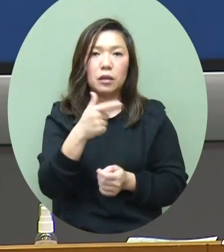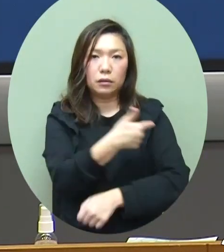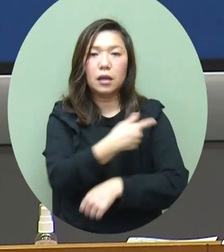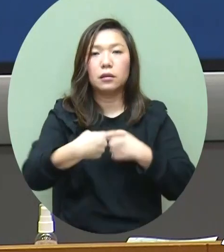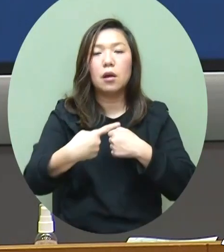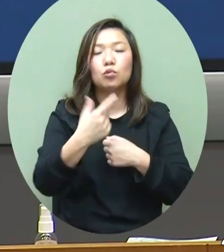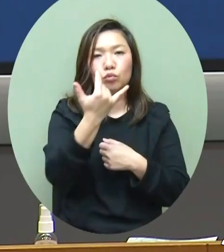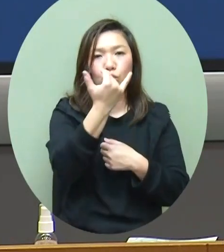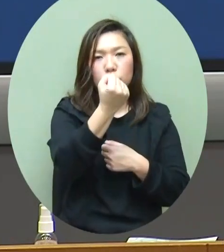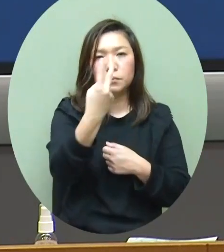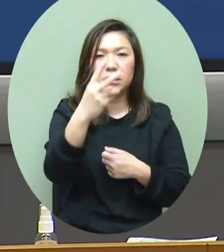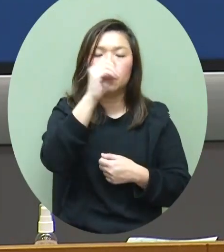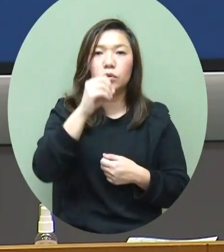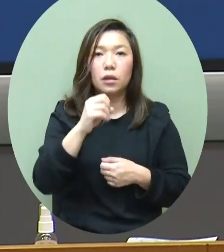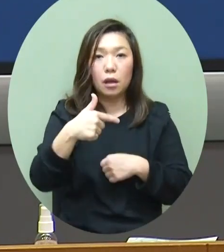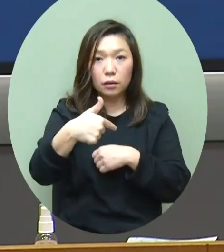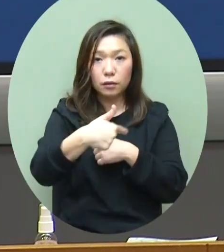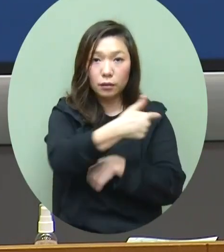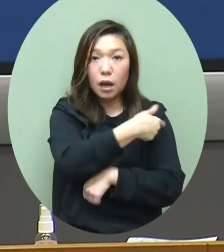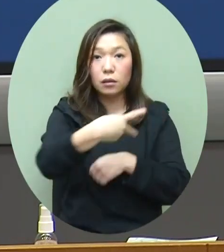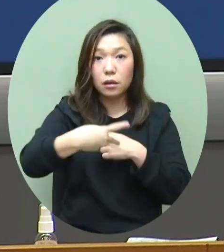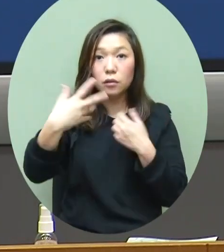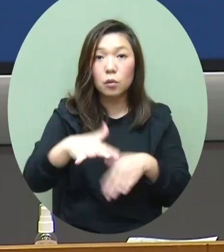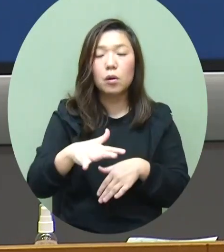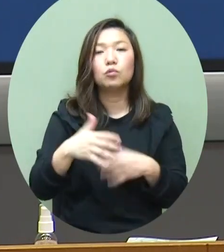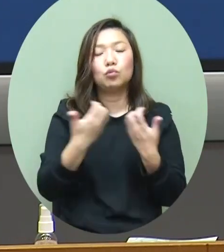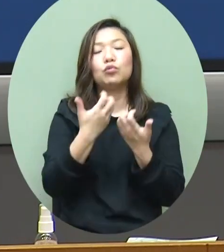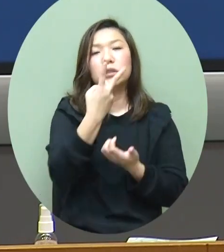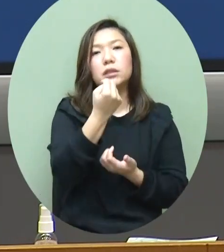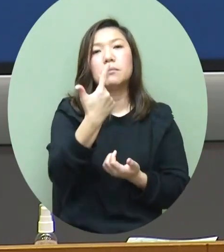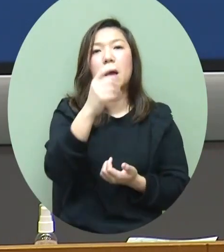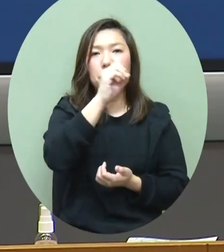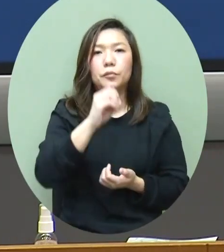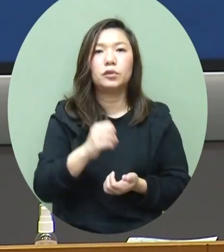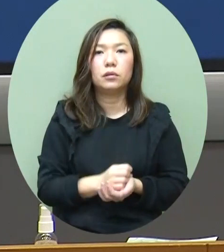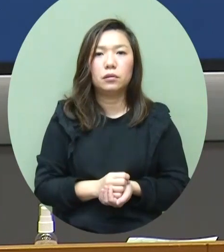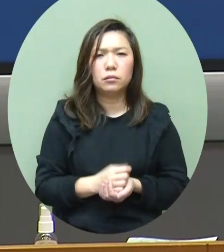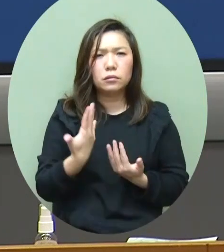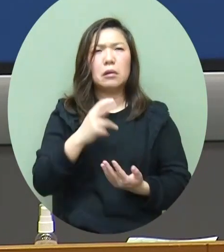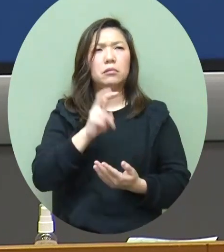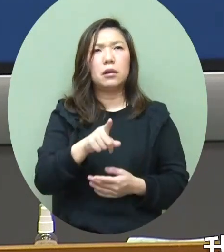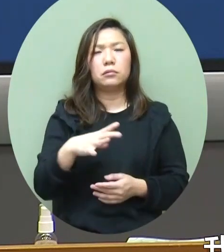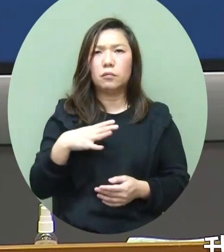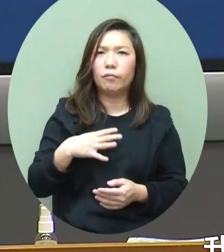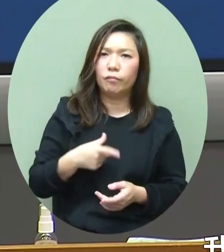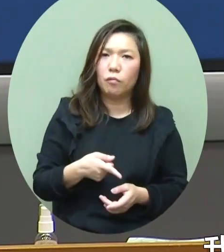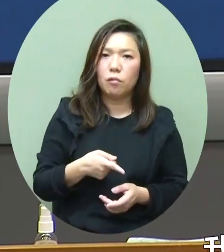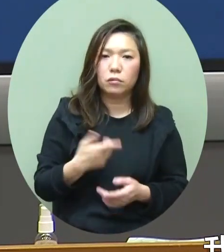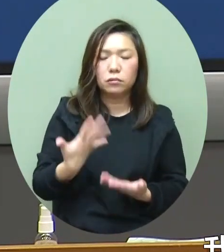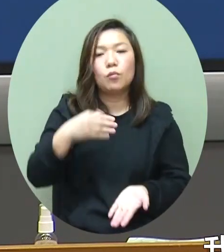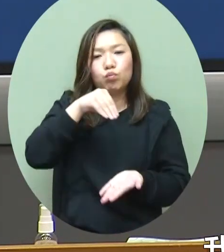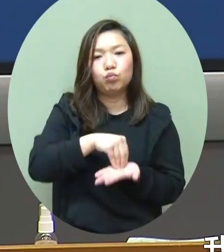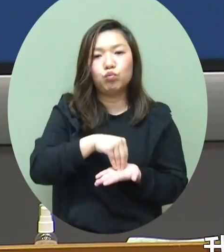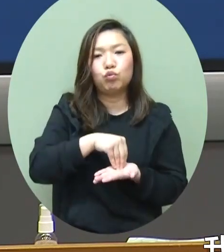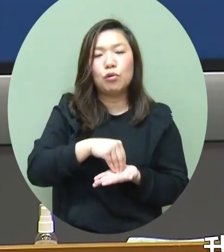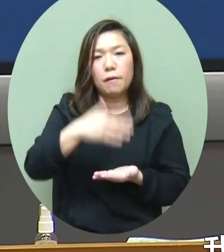是 62%， 打了第二針是 28%。 在這樣的情形之下，我們決定了在